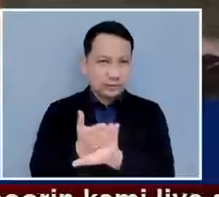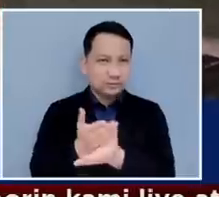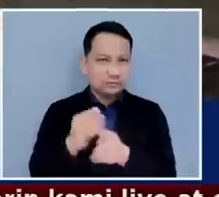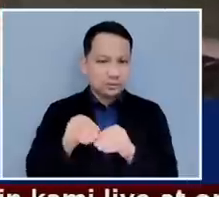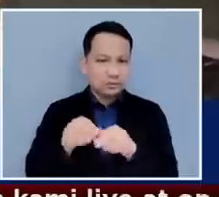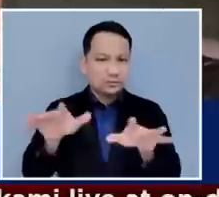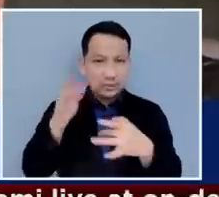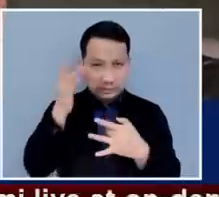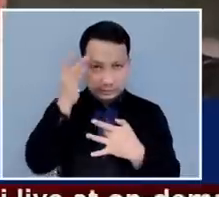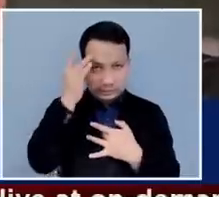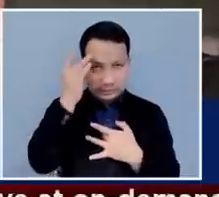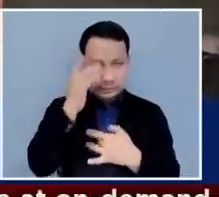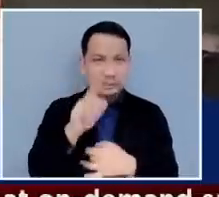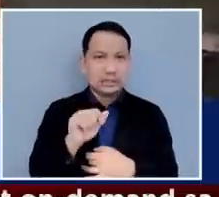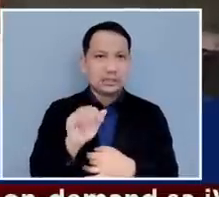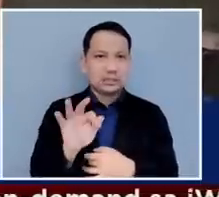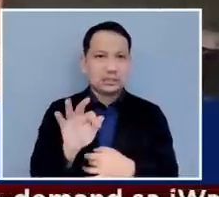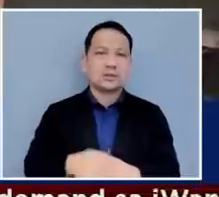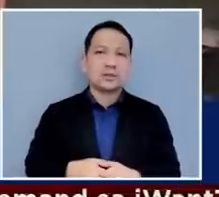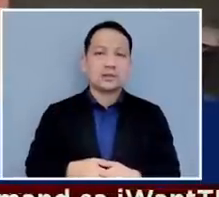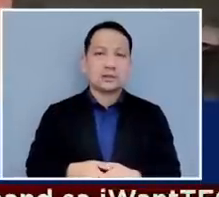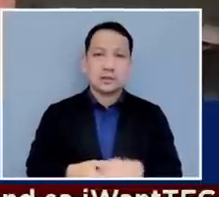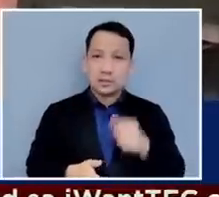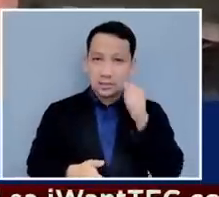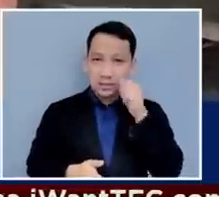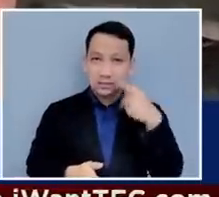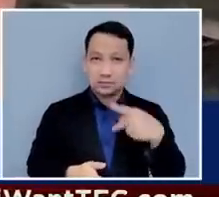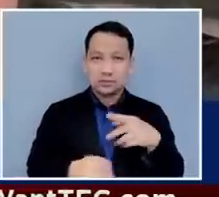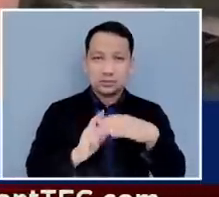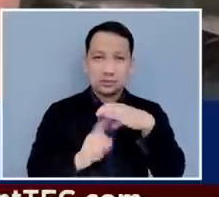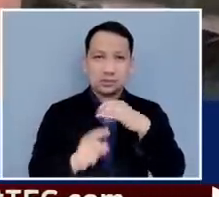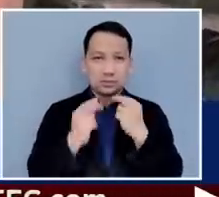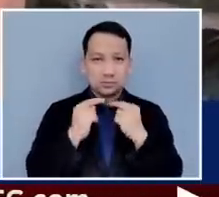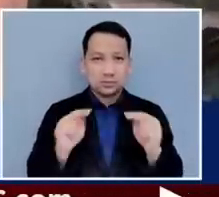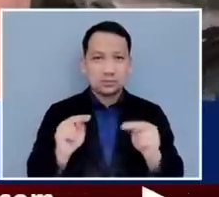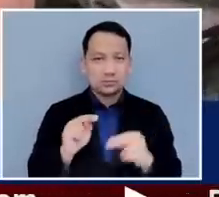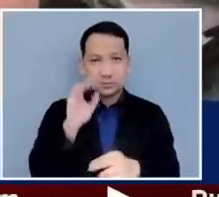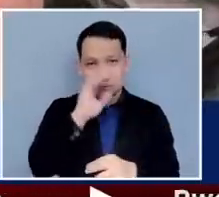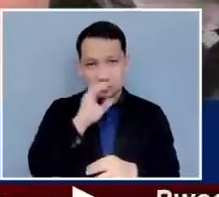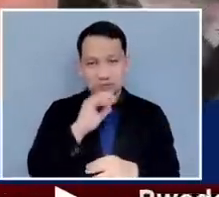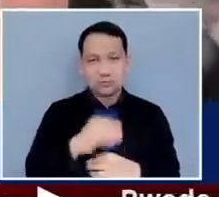sa kanilang lugar. Ani Perez, ABS-CBN News, Cebu.